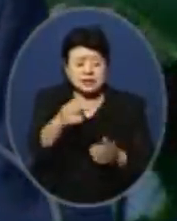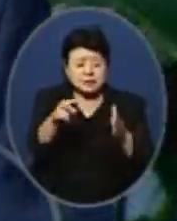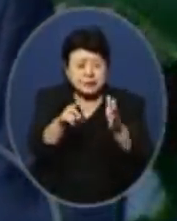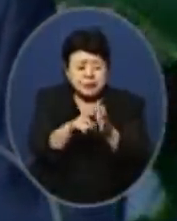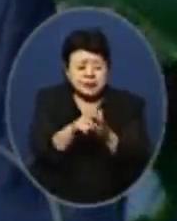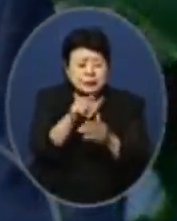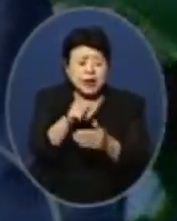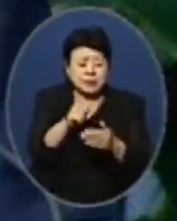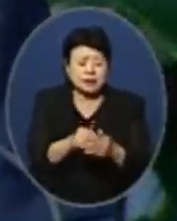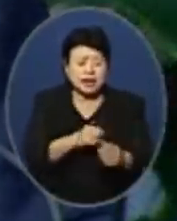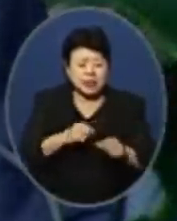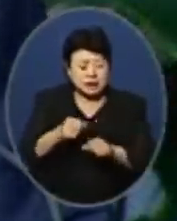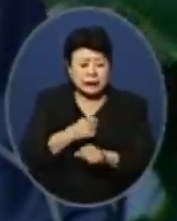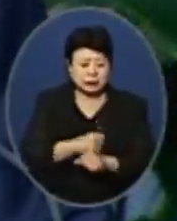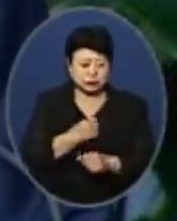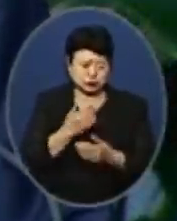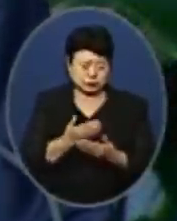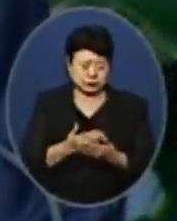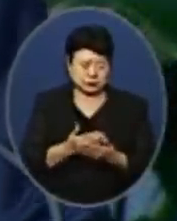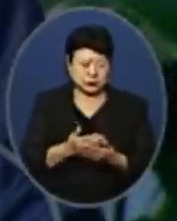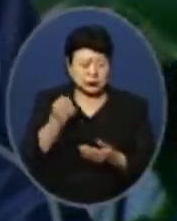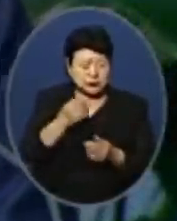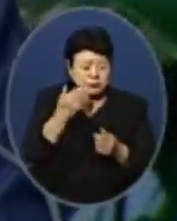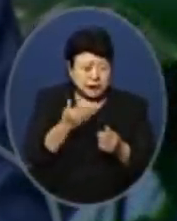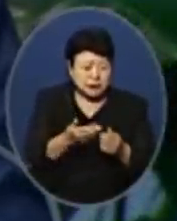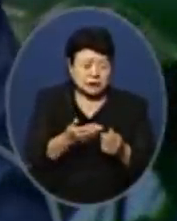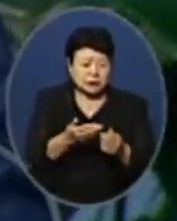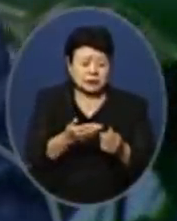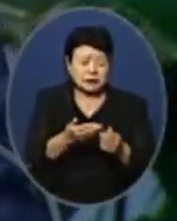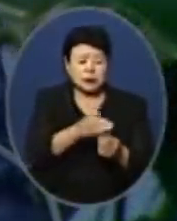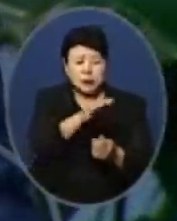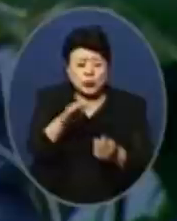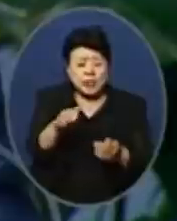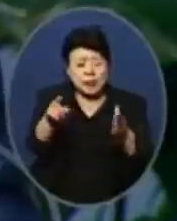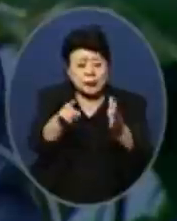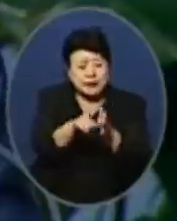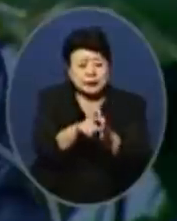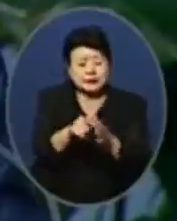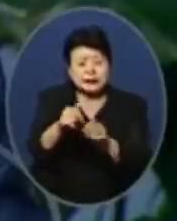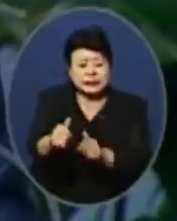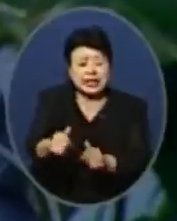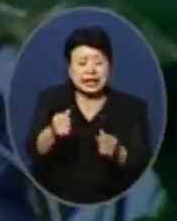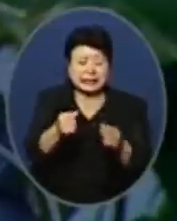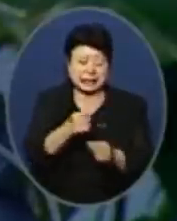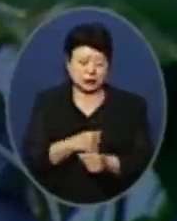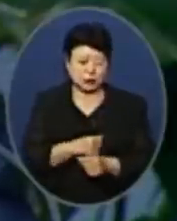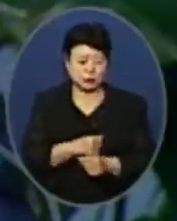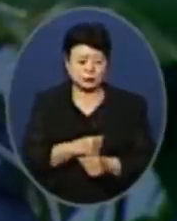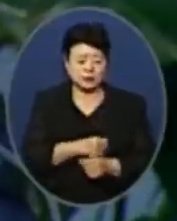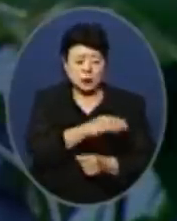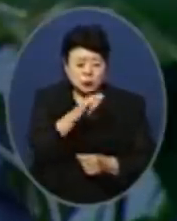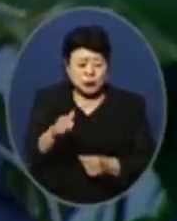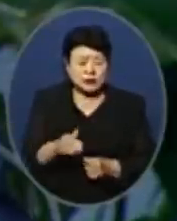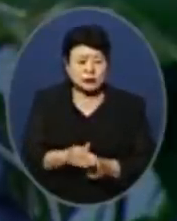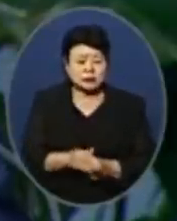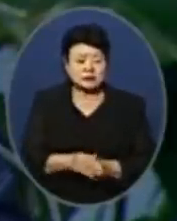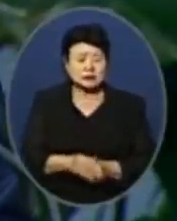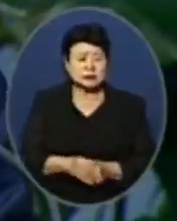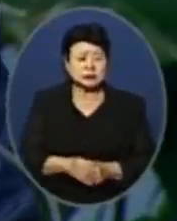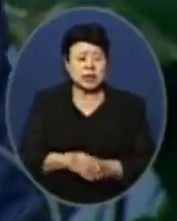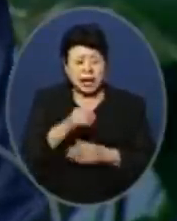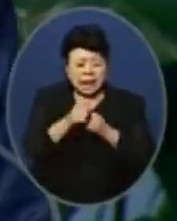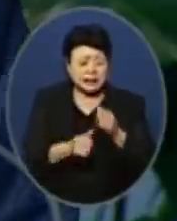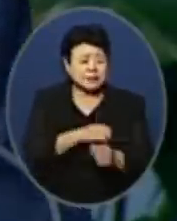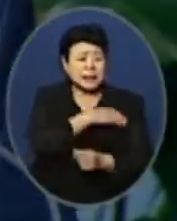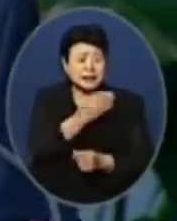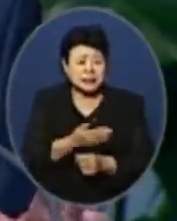믿음 가운데 역사하십니다. 성령님께서는 우리의 믿음을 따라 일하시는데 우리는 너무나 자주